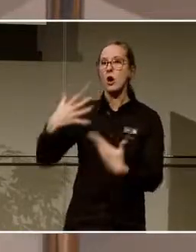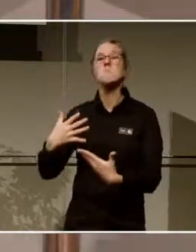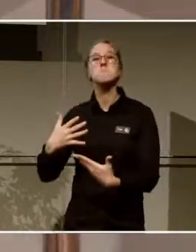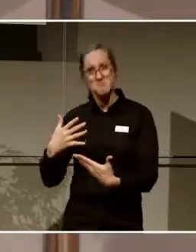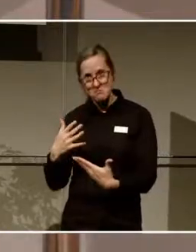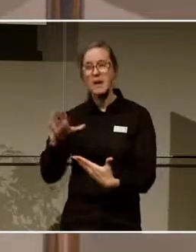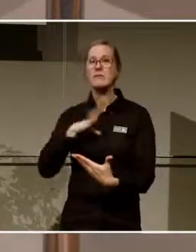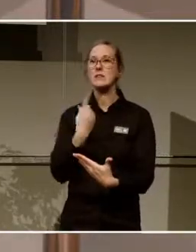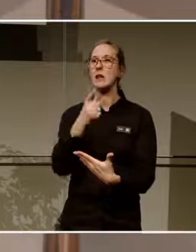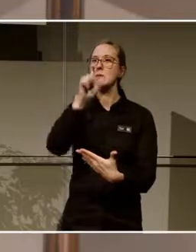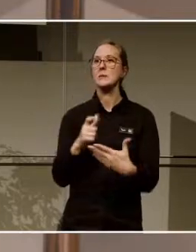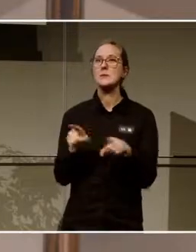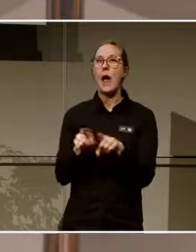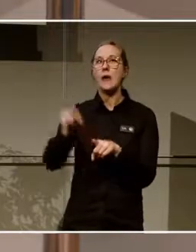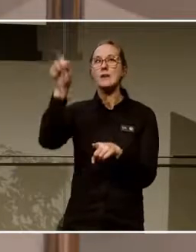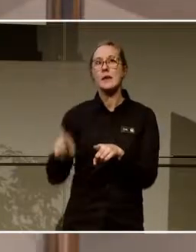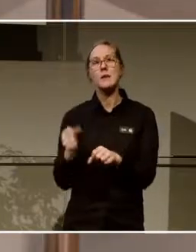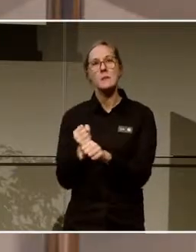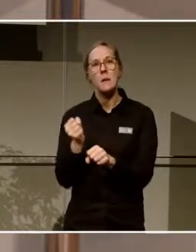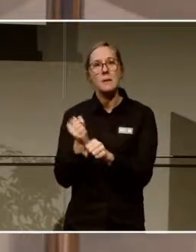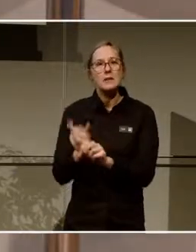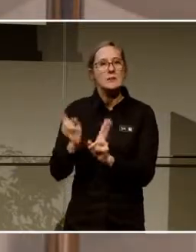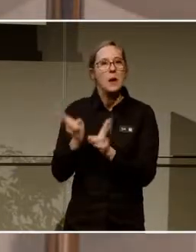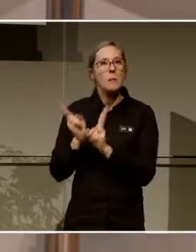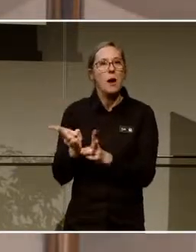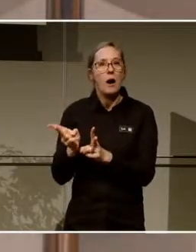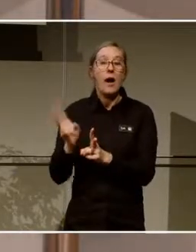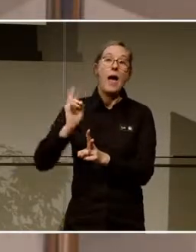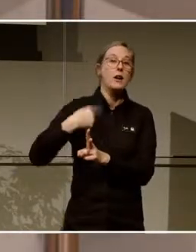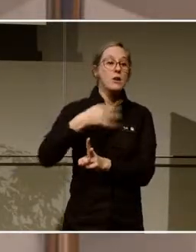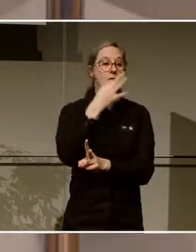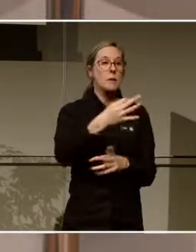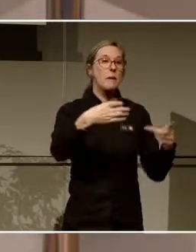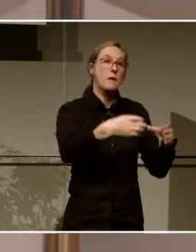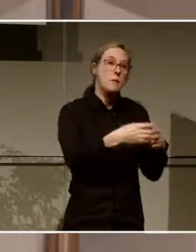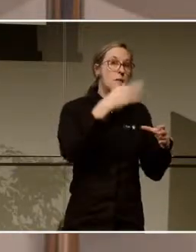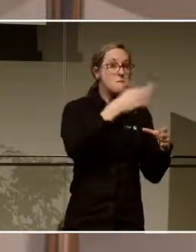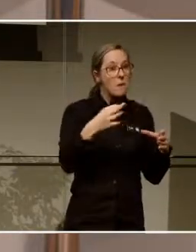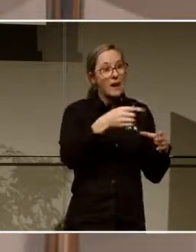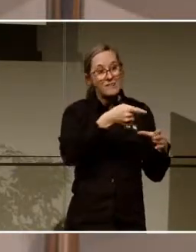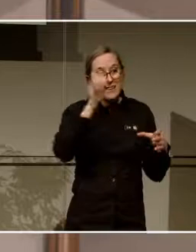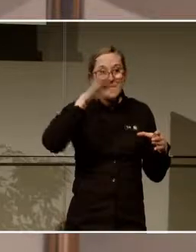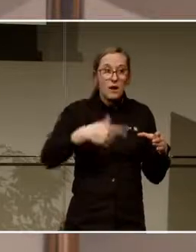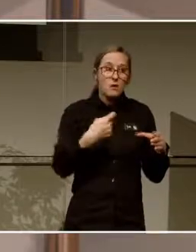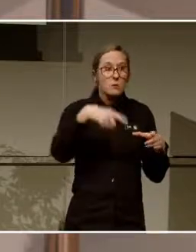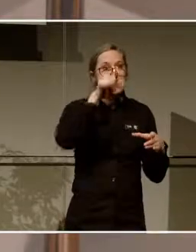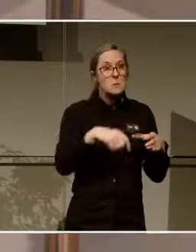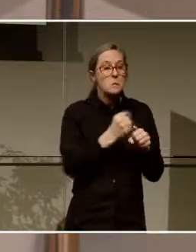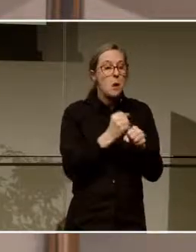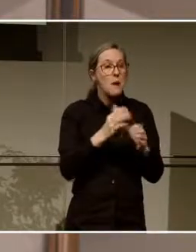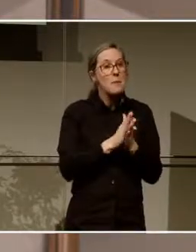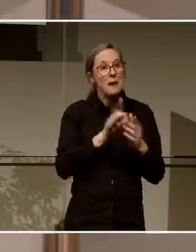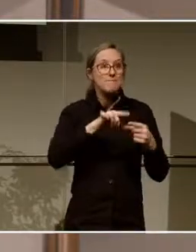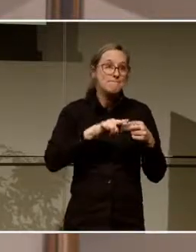så vet inte jag, då frågar jag någon i gruppen närmast. Känner ni till någon som gör någonting inom det här? Så just att försöka